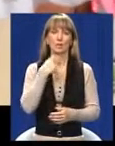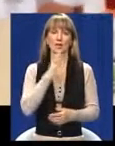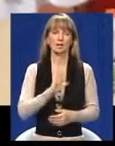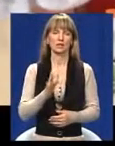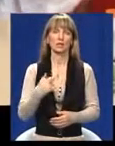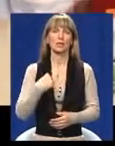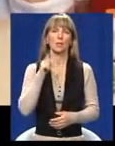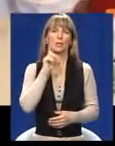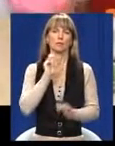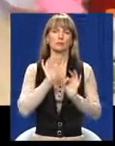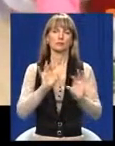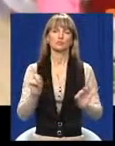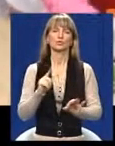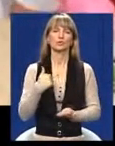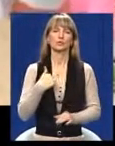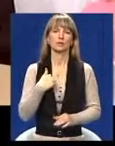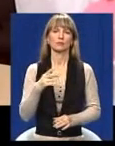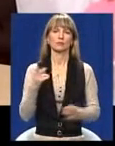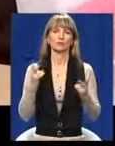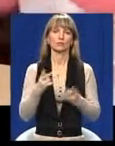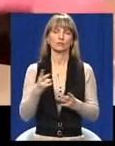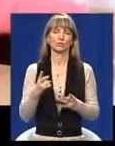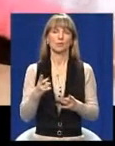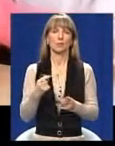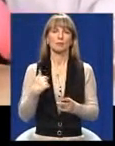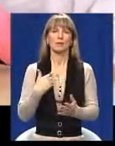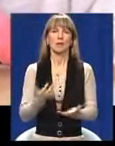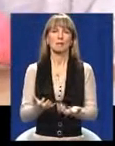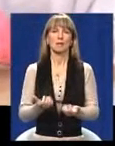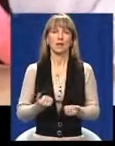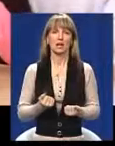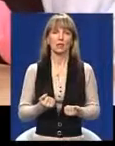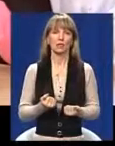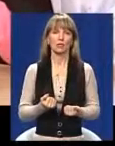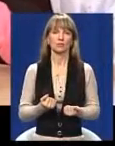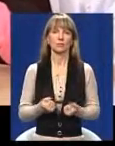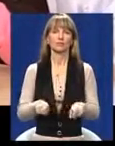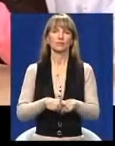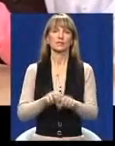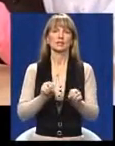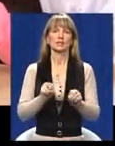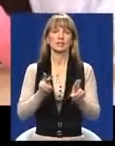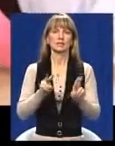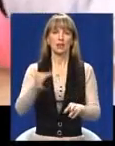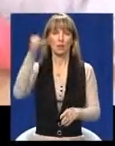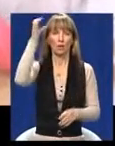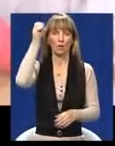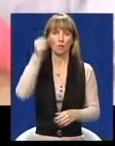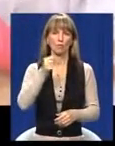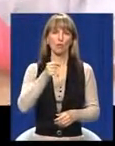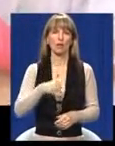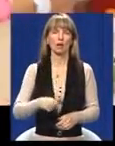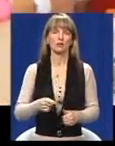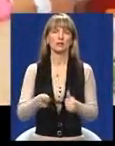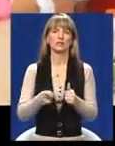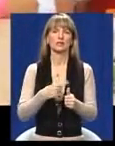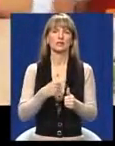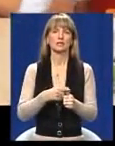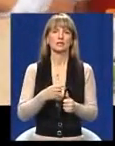поки що розповідаю, що нам для цього буде потрібно. Ми беремо ось таку спеціальну таку наукову пляшечку, вона називається